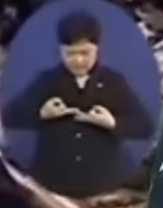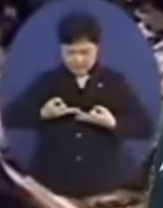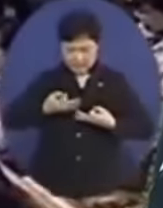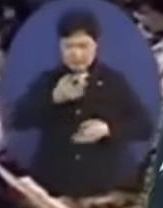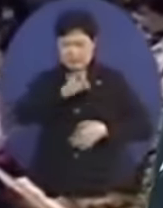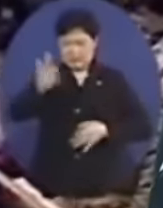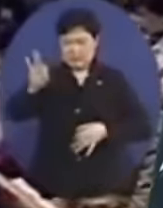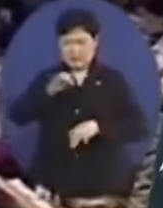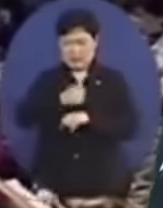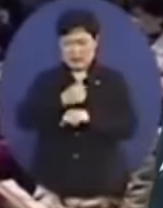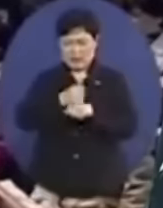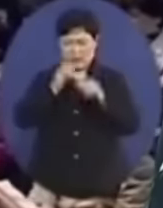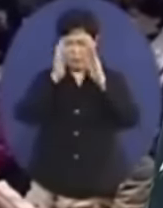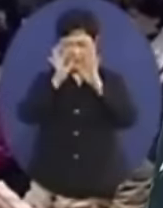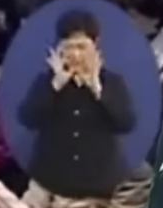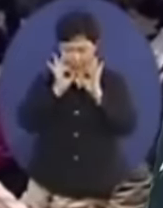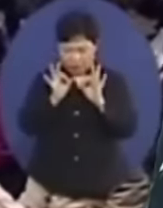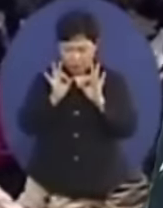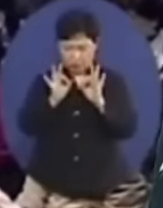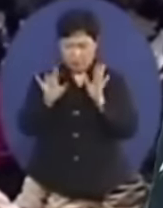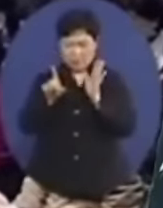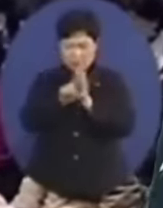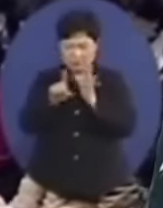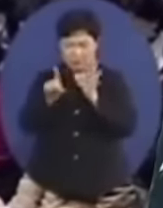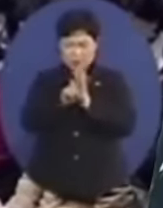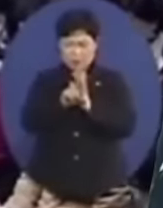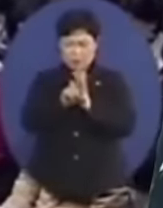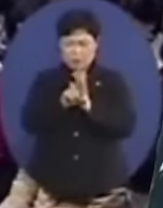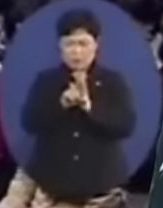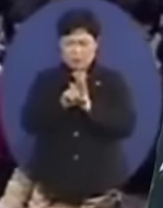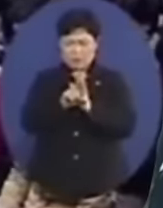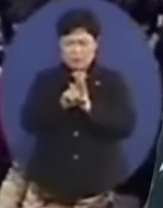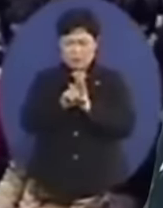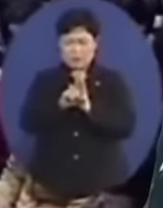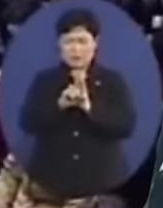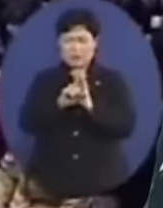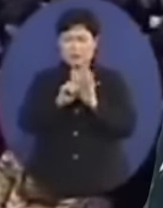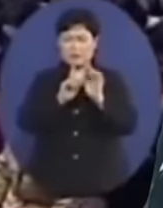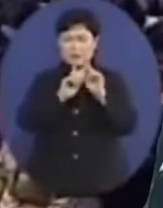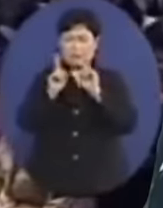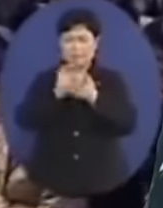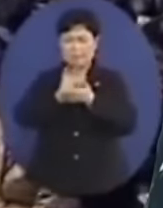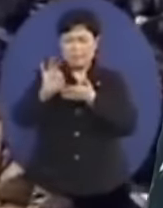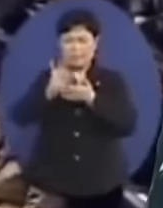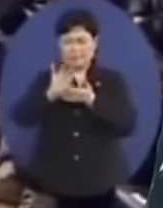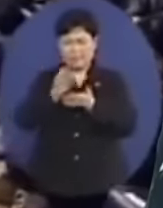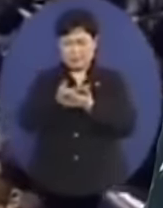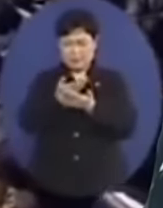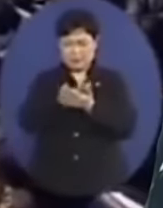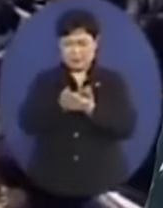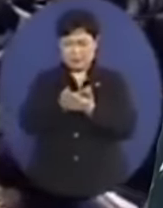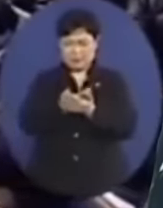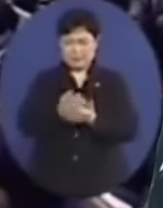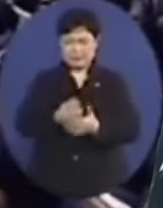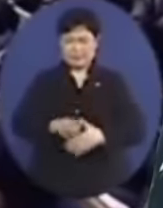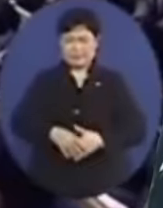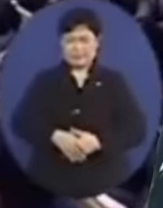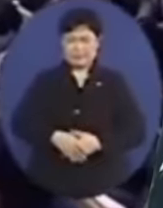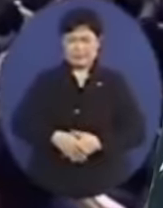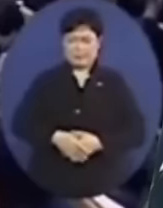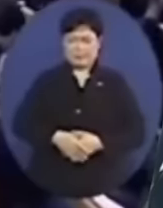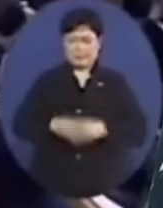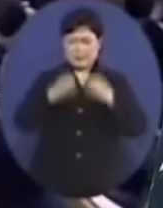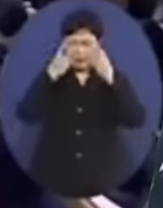시인하고 바라보고 믿고 주장하게 도와 주시옵소서 아멘 세